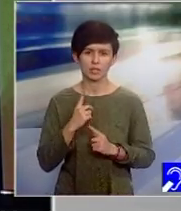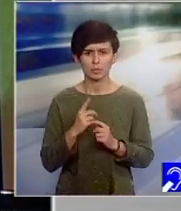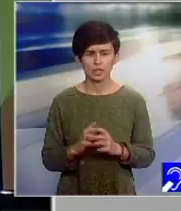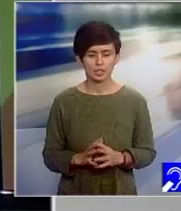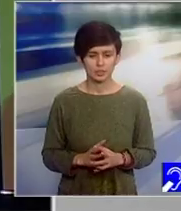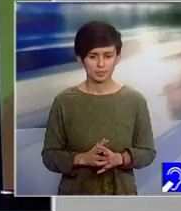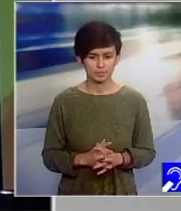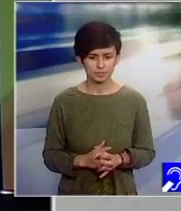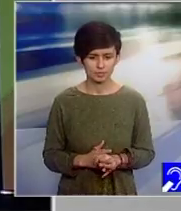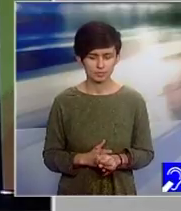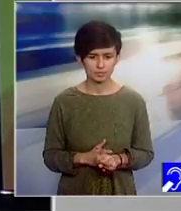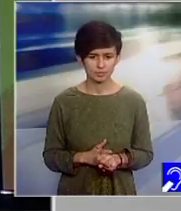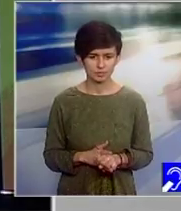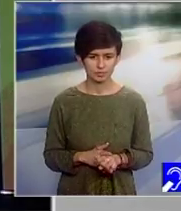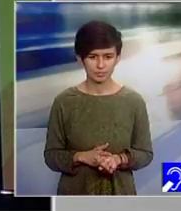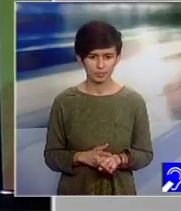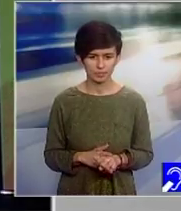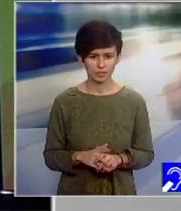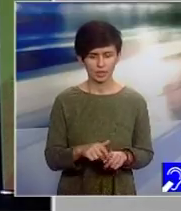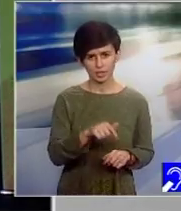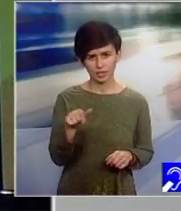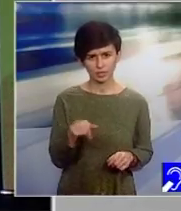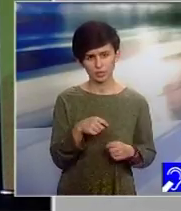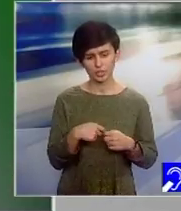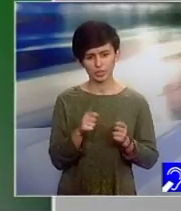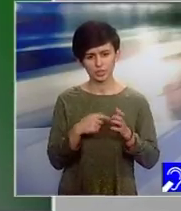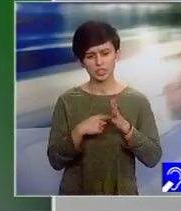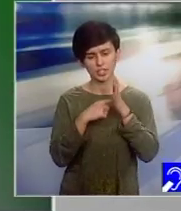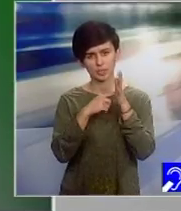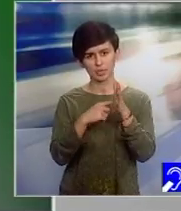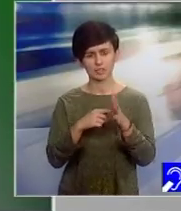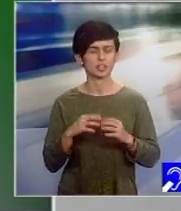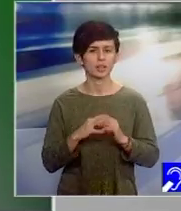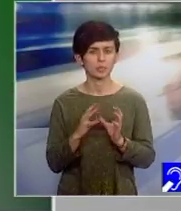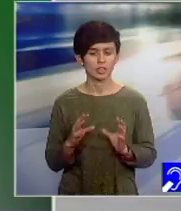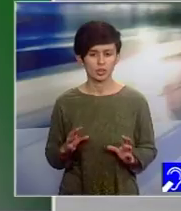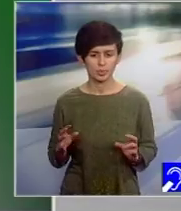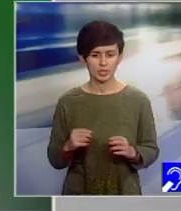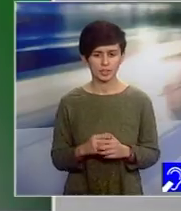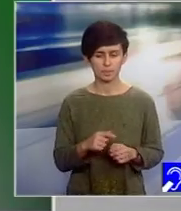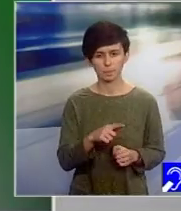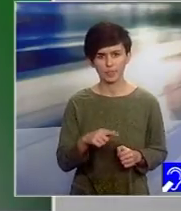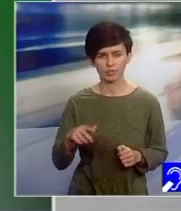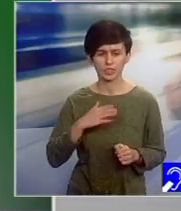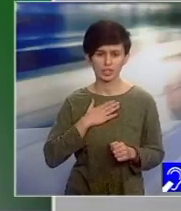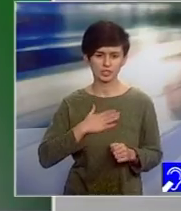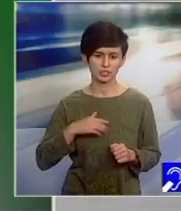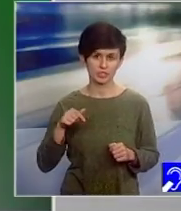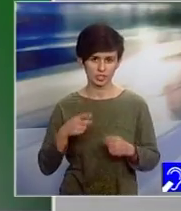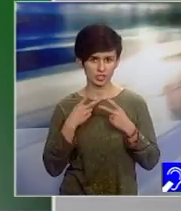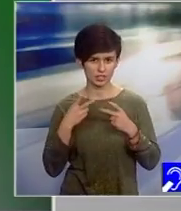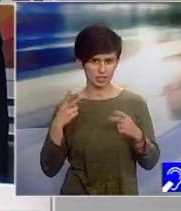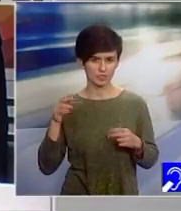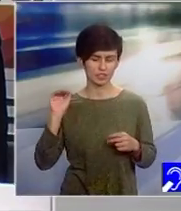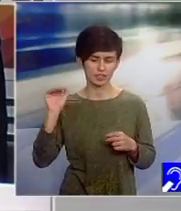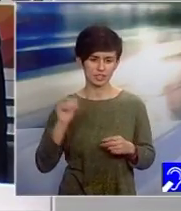toți suntem ambasadori ai României. V-ați dorit această vizită? Ați așteptat-o? Ne-am dorit-o foarte mult.